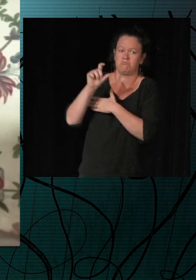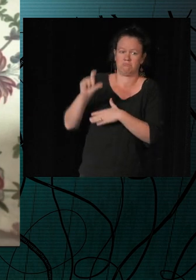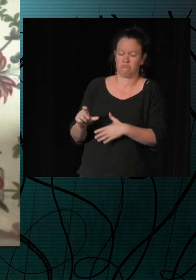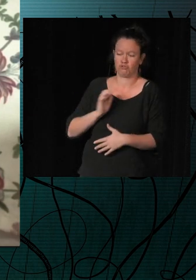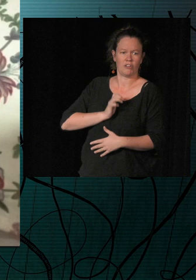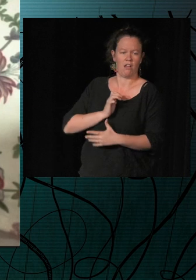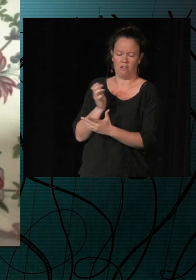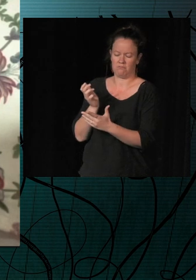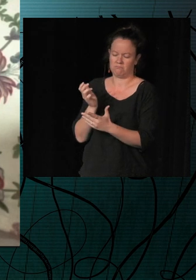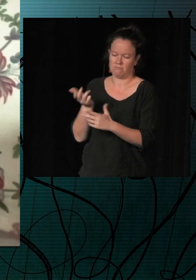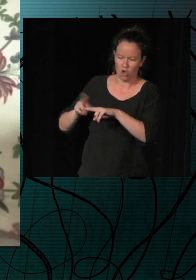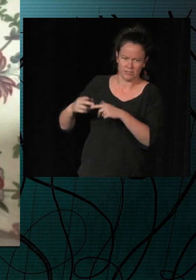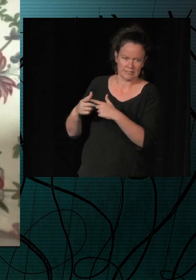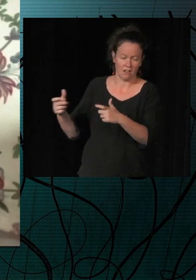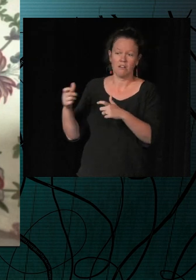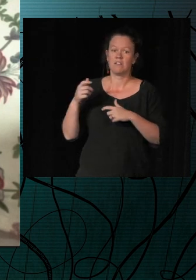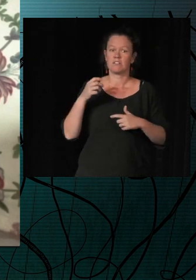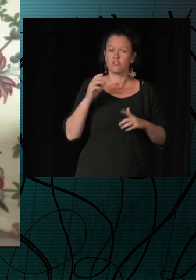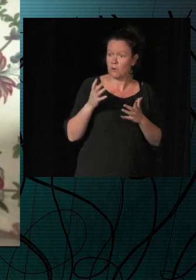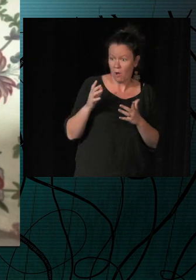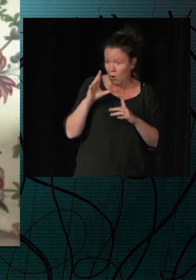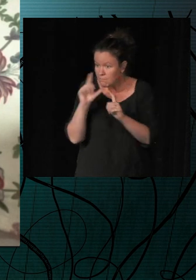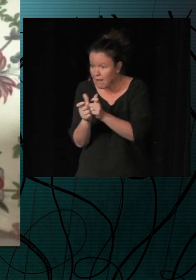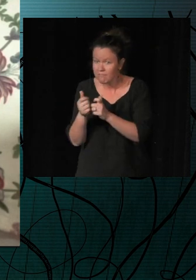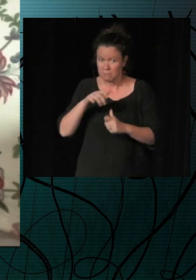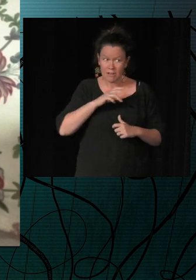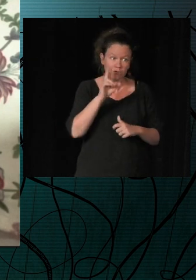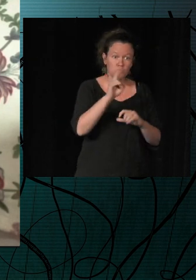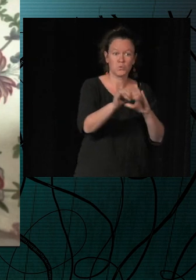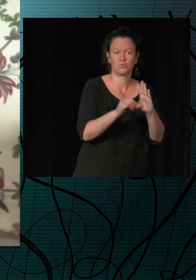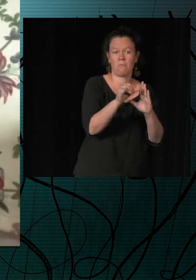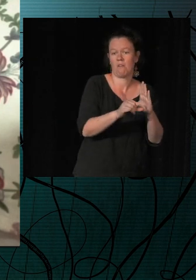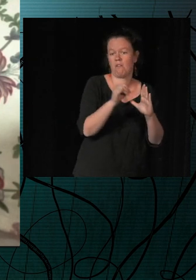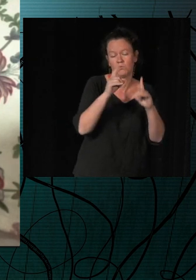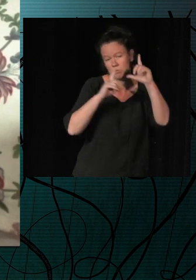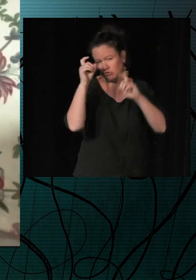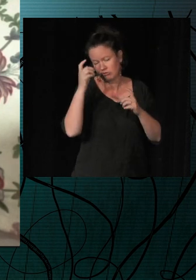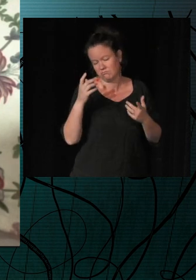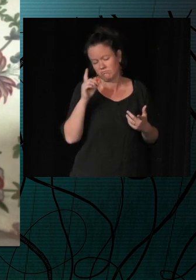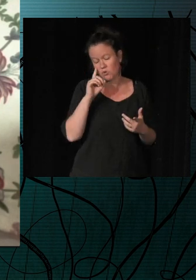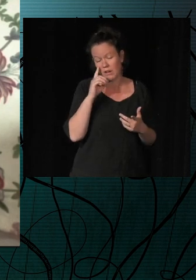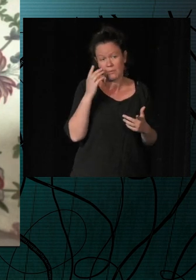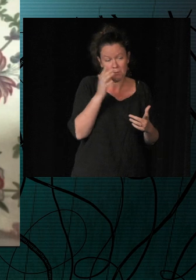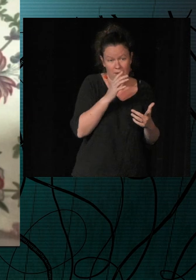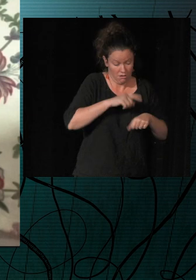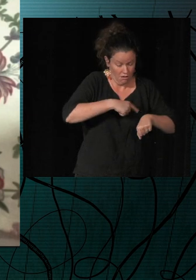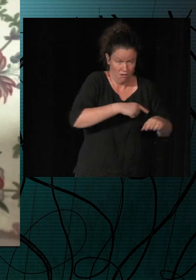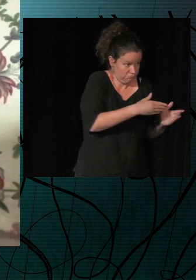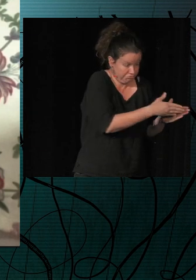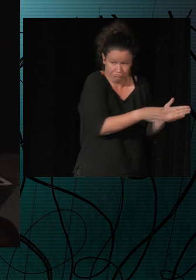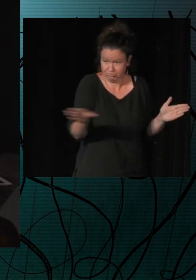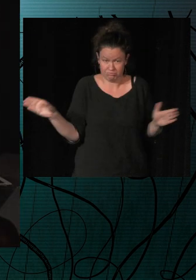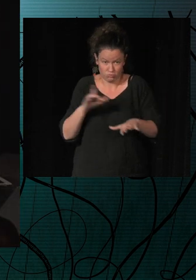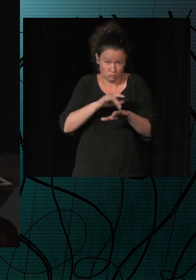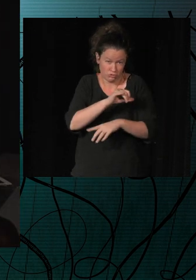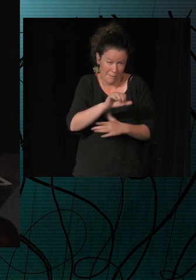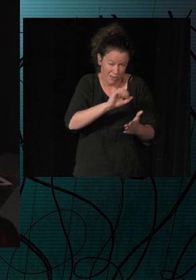trop peur pour il rejouer de façon hyper sérieuse et refaire toutes les fins parce que je je trouve que c'est intéressant je trouve que c'est intéressant